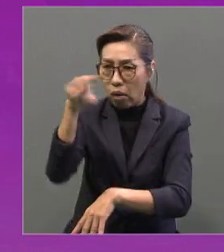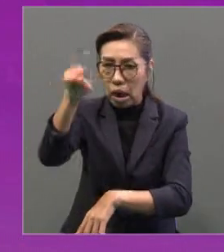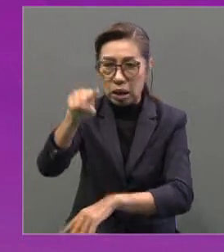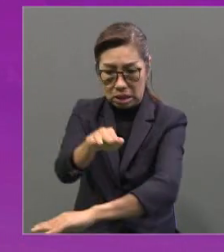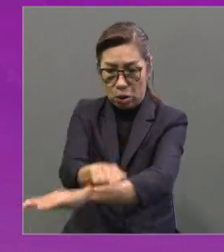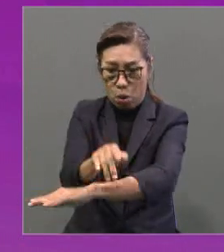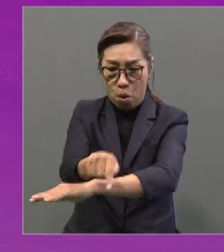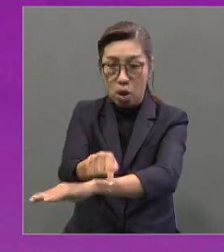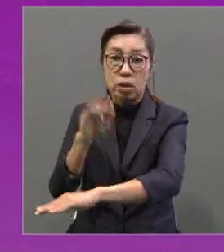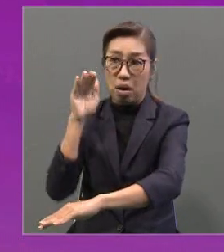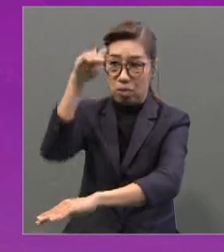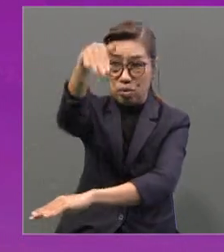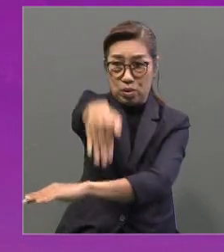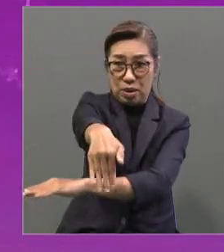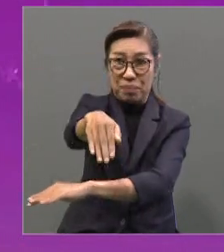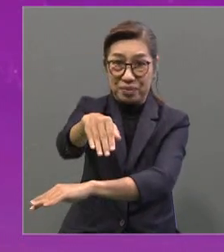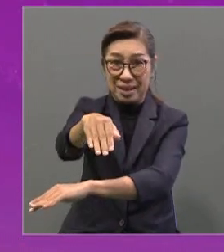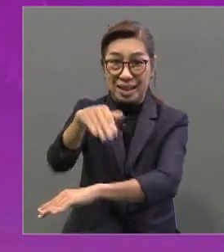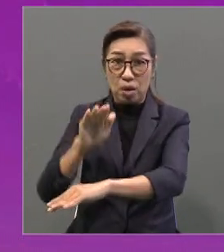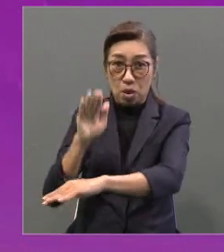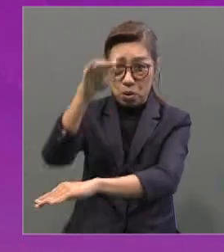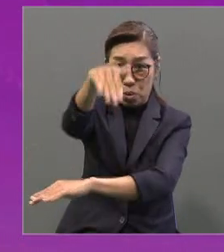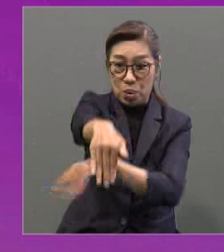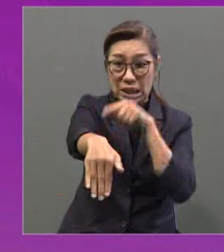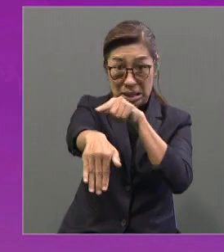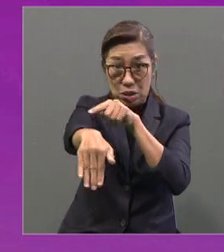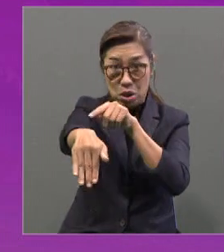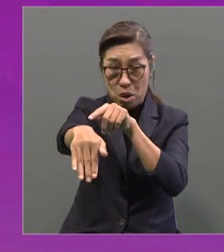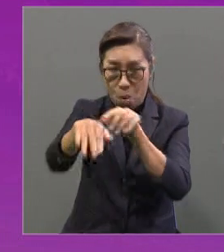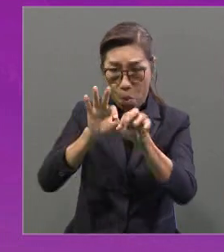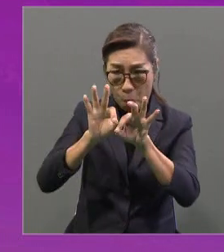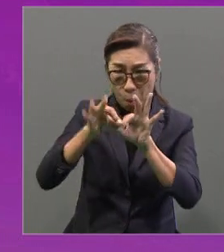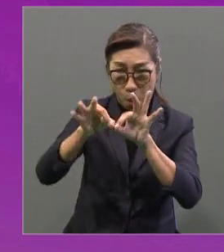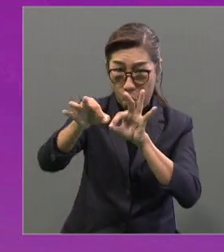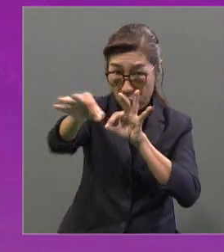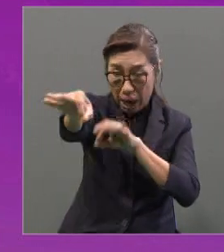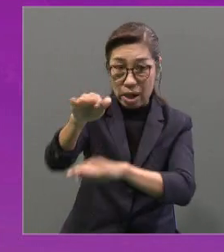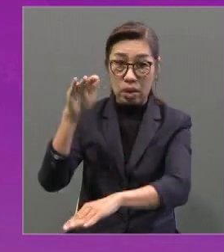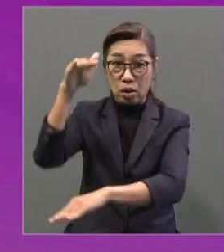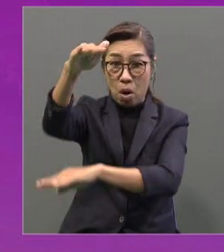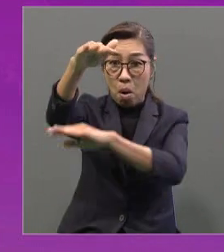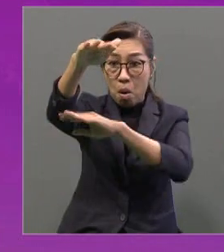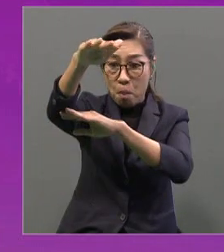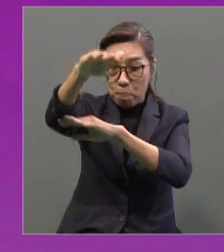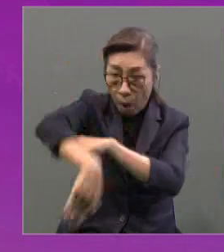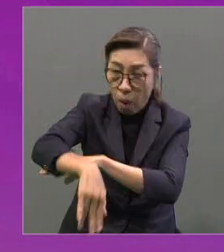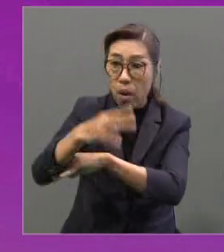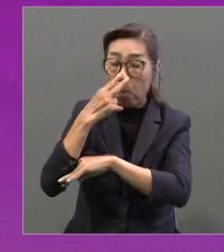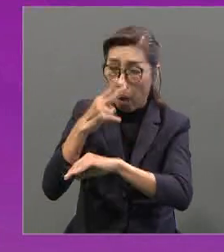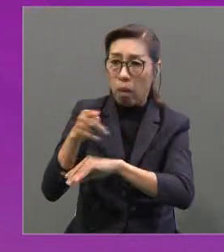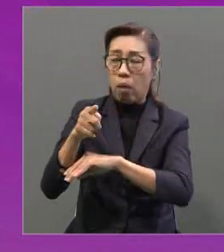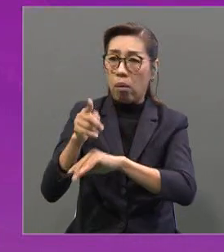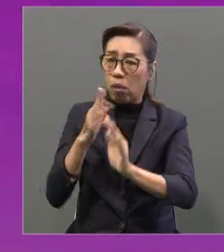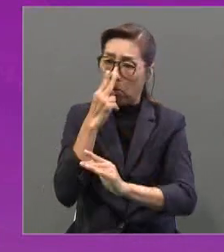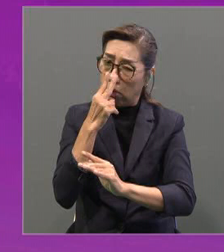แยกแล้วมันพังถล่มลงมาเส้นทางเนี่ยค่อนข้างที่จะยาวด้วยกันแล้วก็ภาพที่มันออกมาทำให้หลายคนตกอกตกใจว่าเอ๊ะมันเป็นของจริง